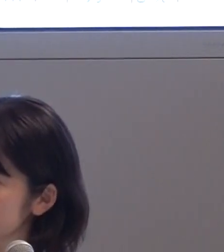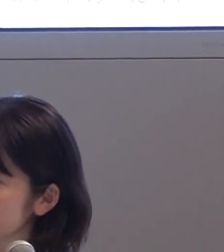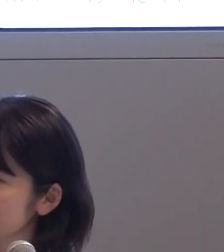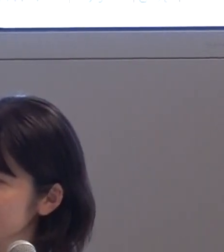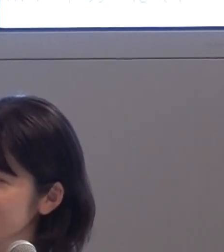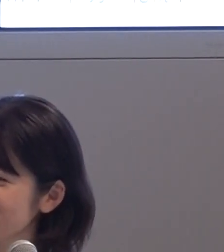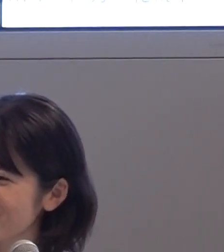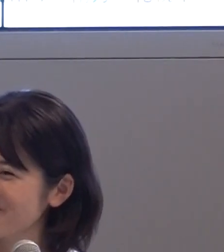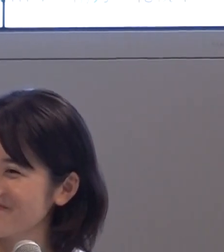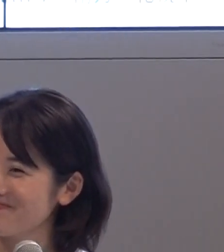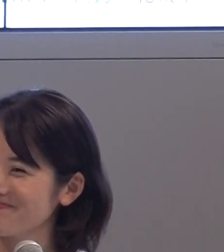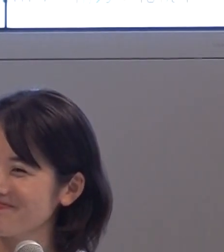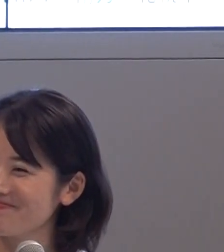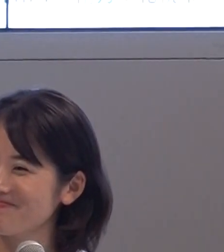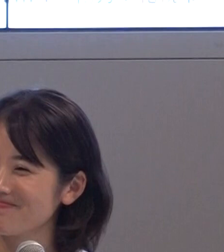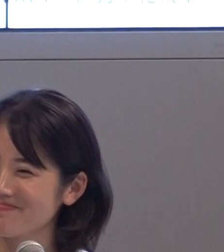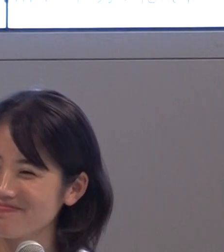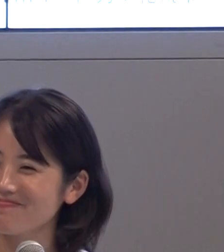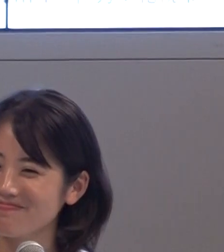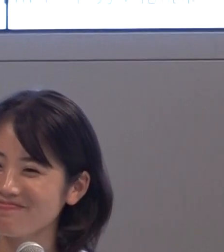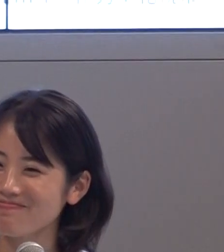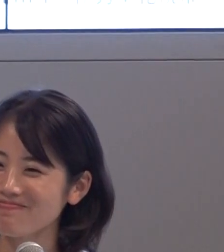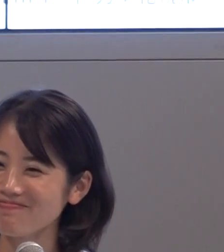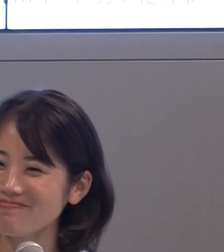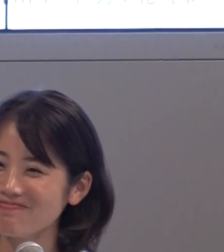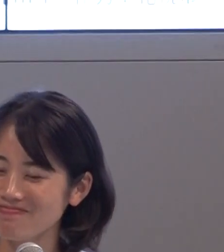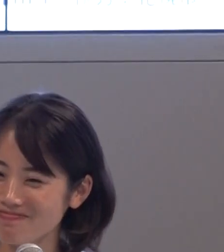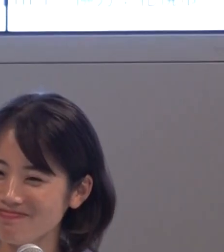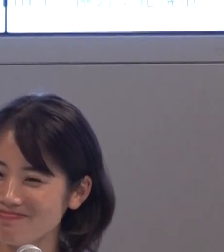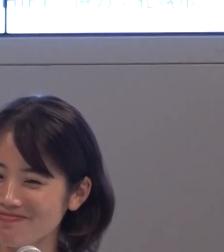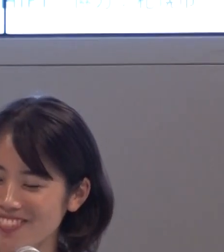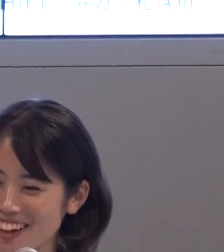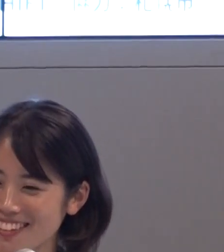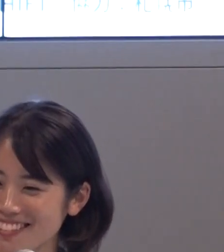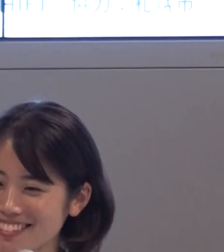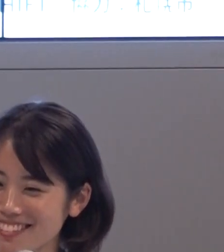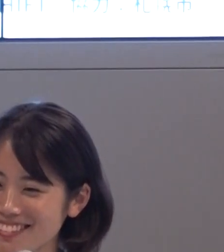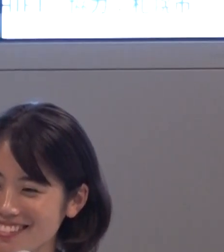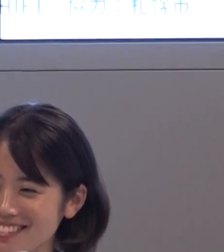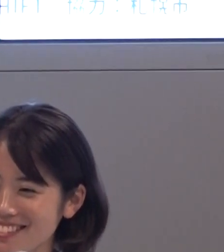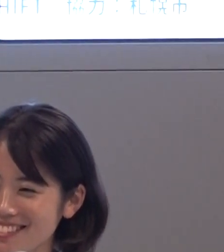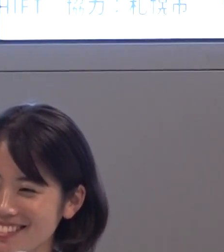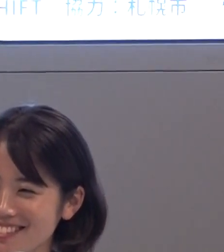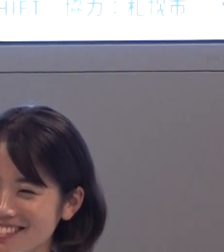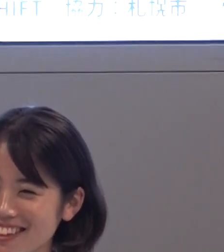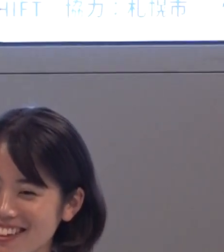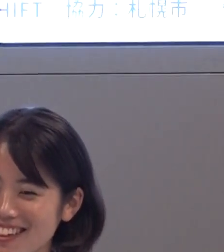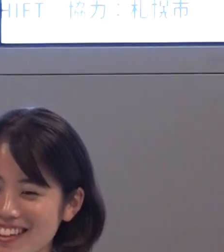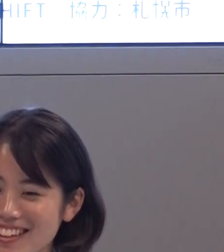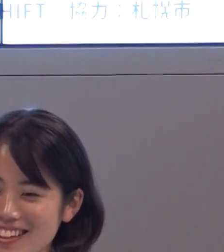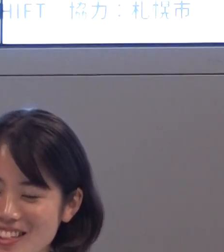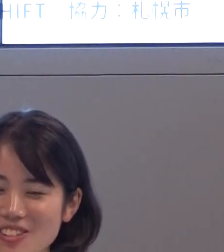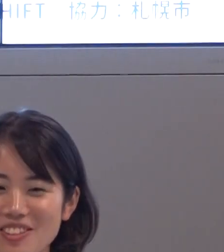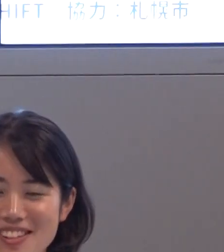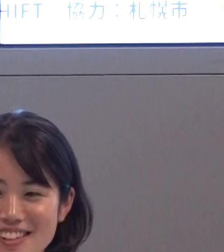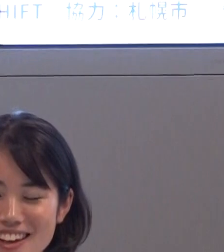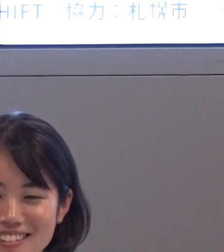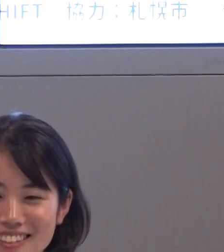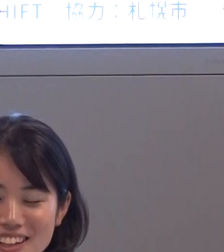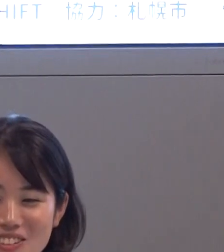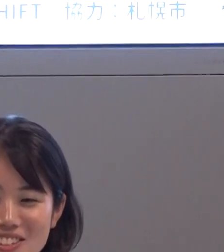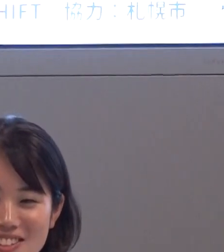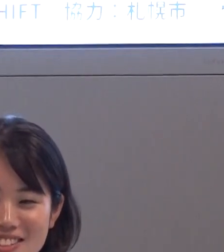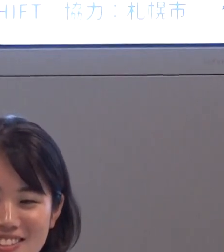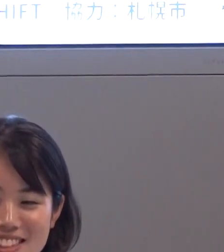持ってるさ、子どもたちが教え子にいるんでしょ、ちょっとそのあたりも夢をなんか。 そうです